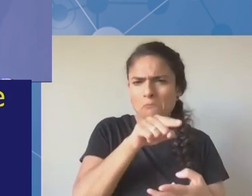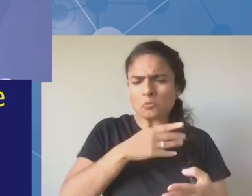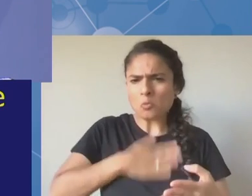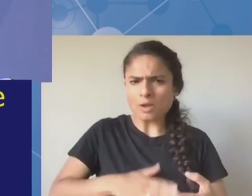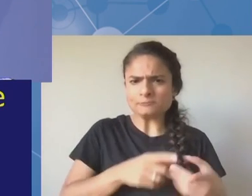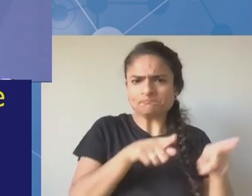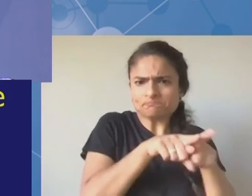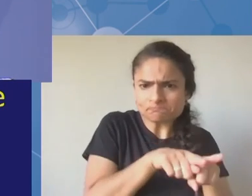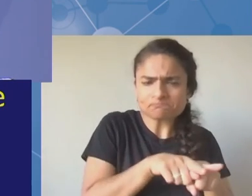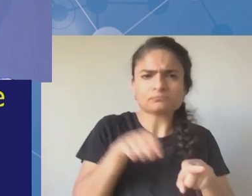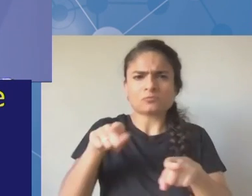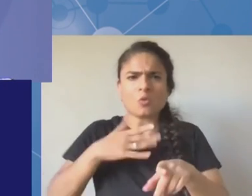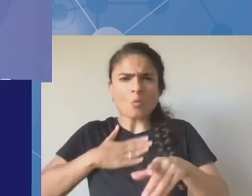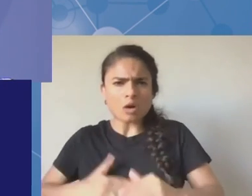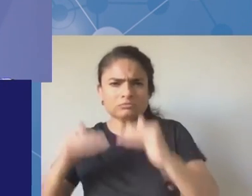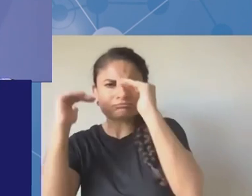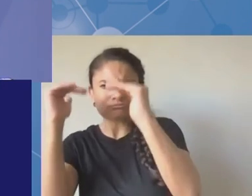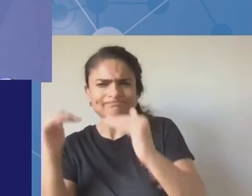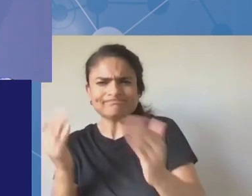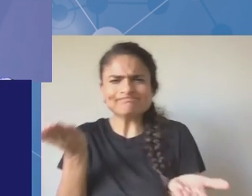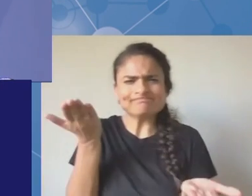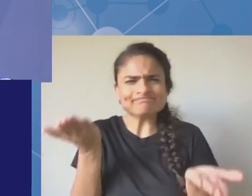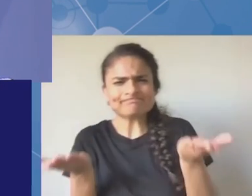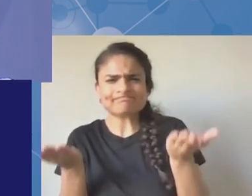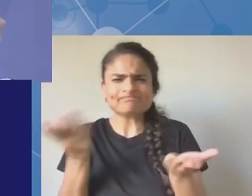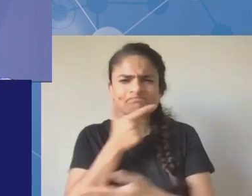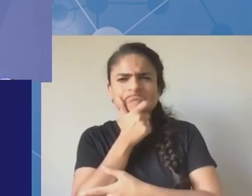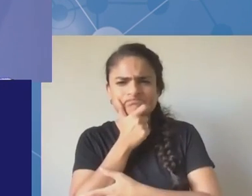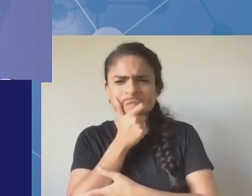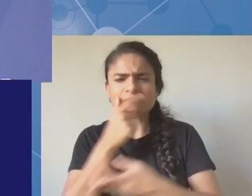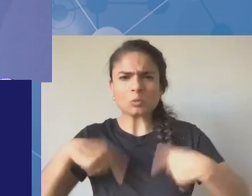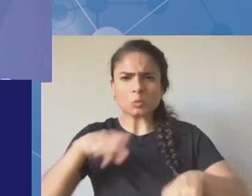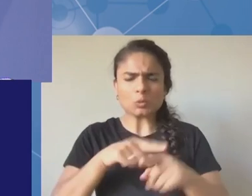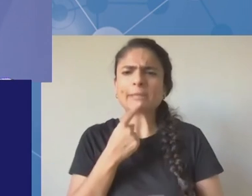всех и лучшим образом используем все результаты при